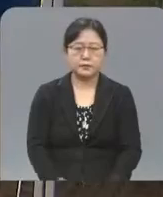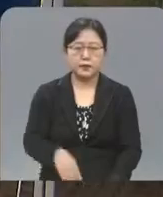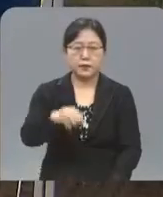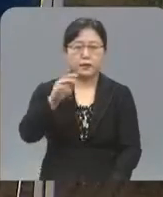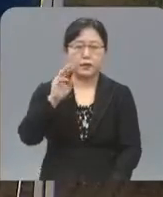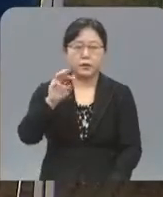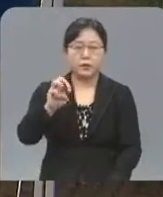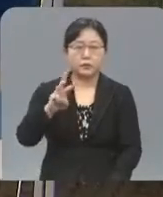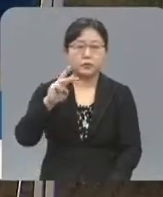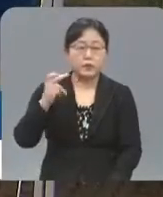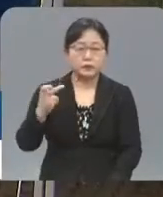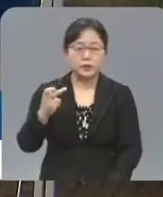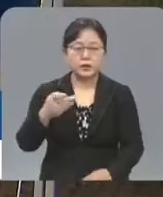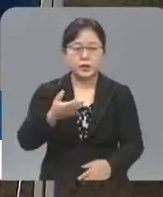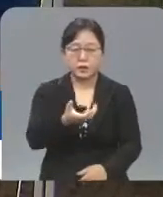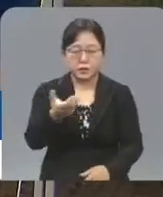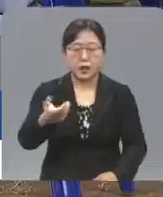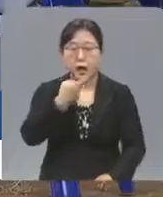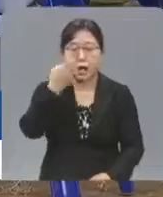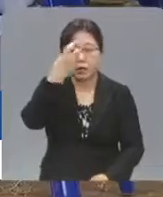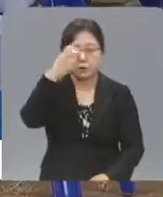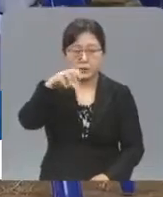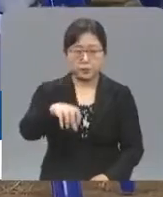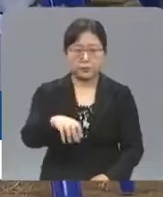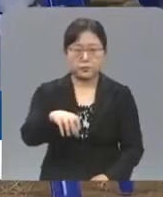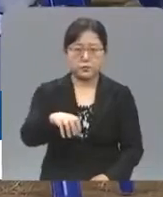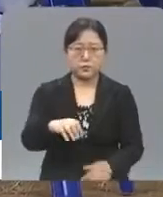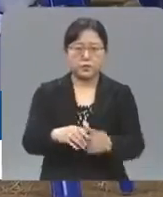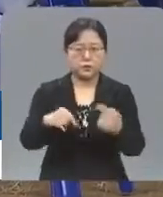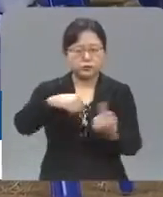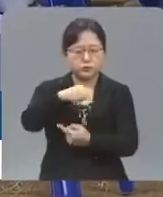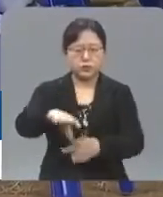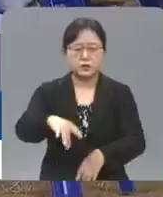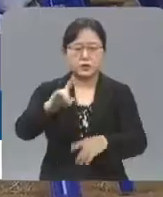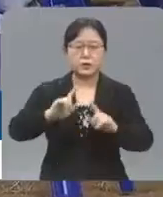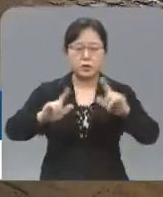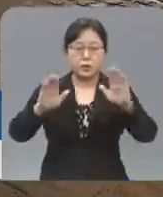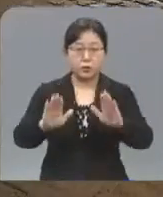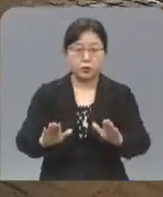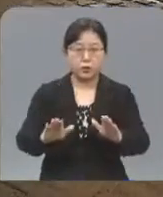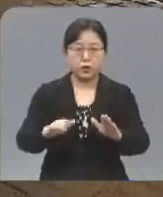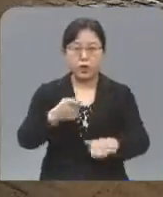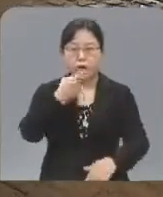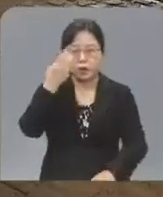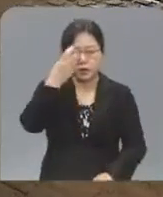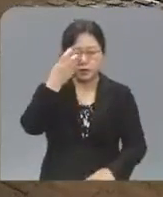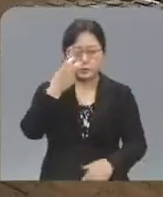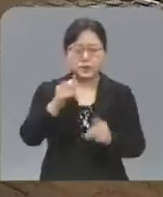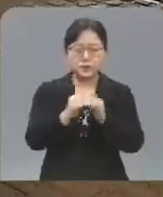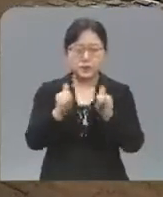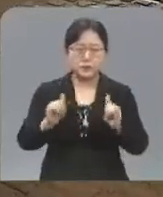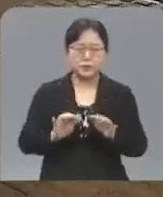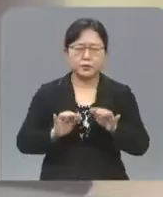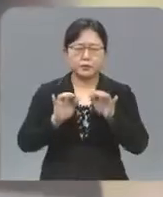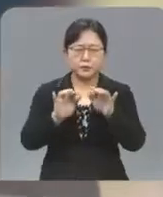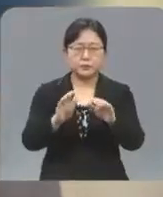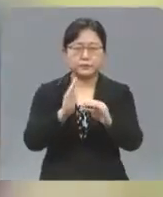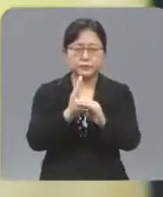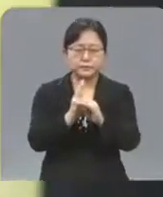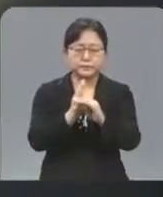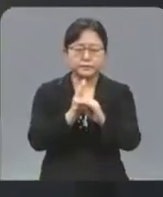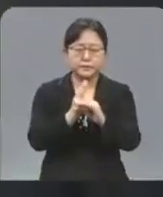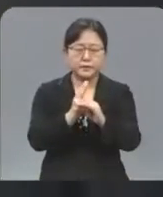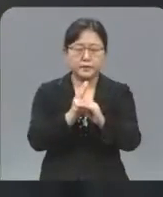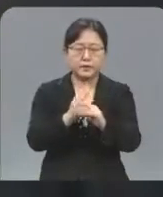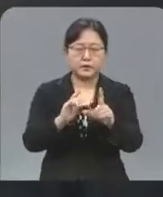광주 광산구 에 마련된 이동 선별 진료소 입니다 운영 첫 날인 오늘 진단 검사를 하려는 발길이 끊이지 않았습니다